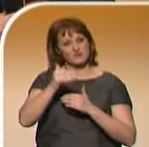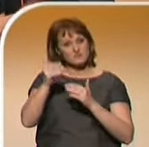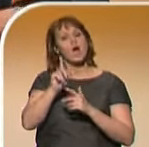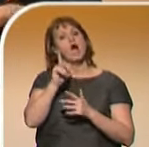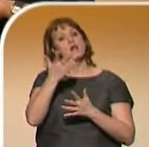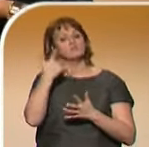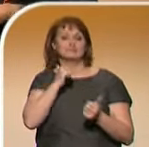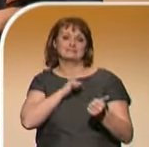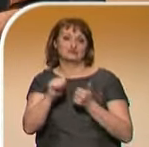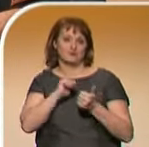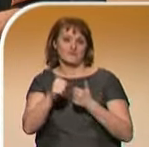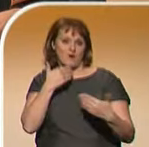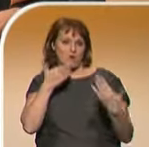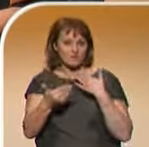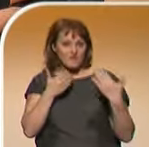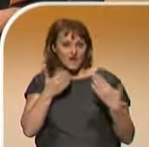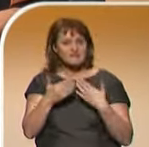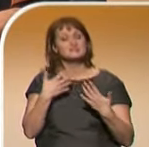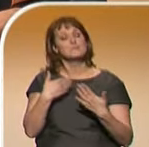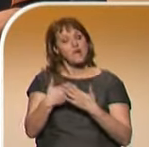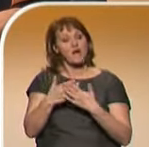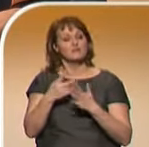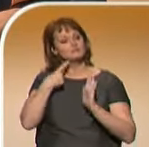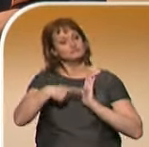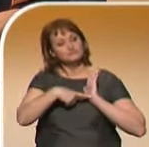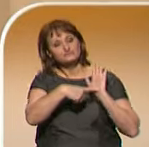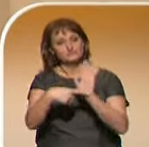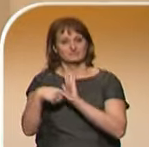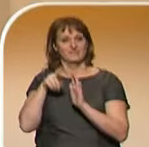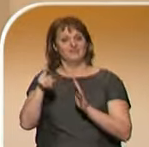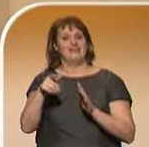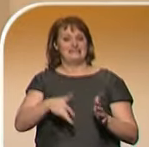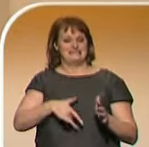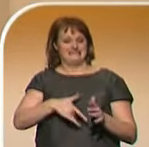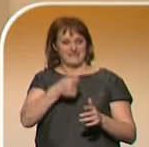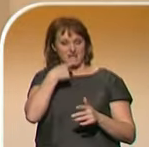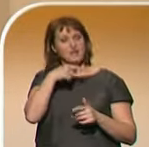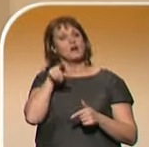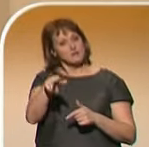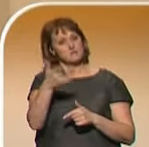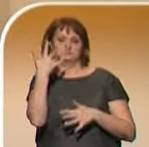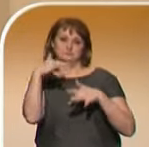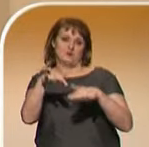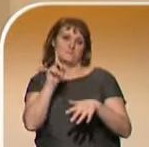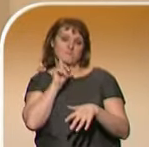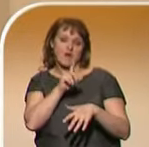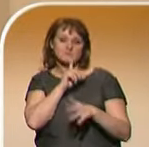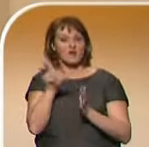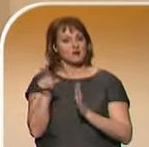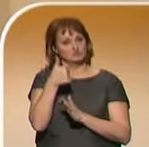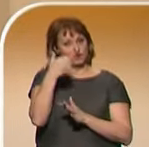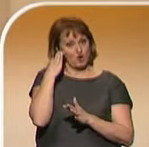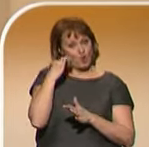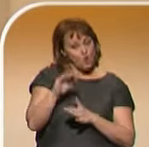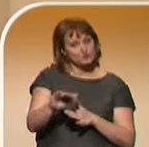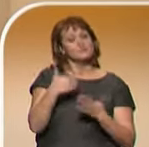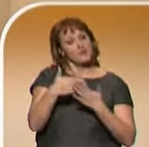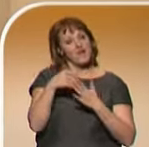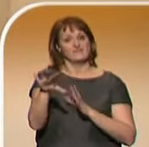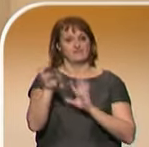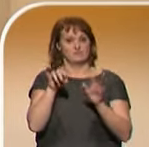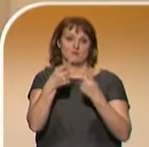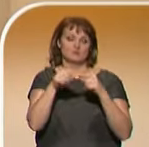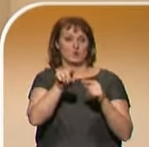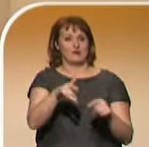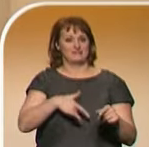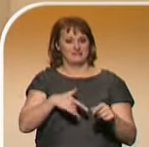tiskovou konferenci, která se právě potom týkala té ketogenní diety a tak tam se toho účastnila jedna maminka s malou holčičkou, která právě je vybrána pro tento